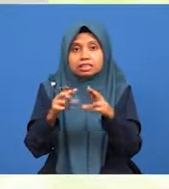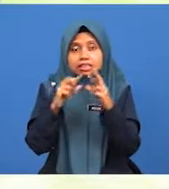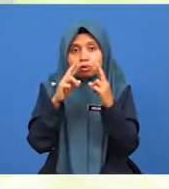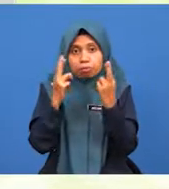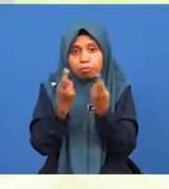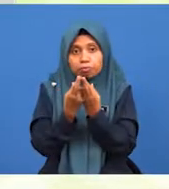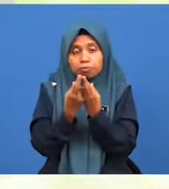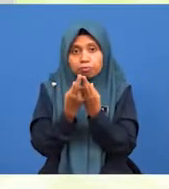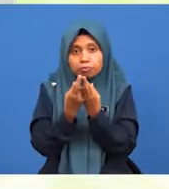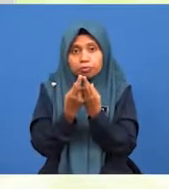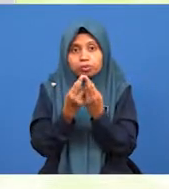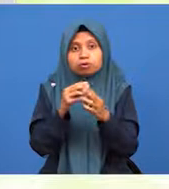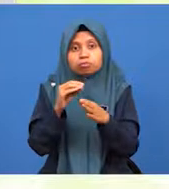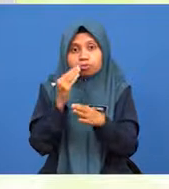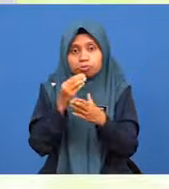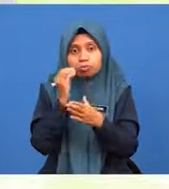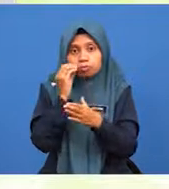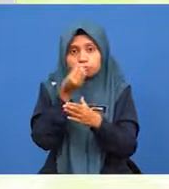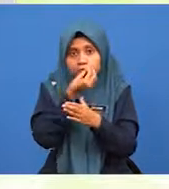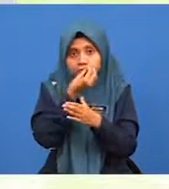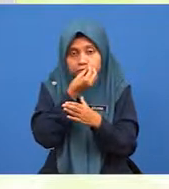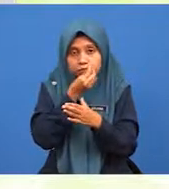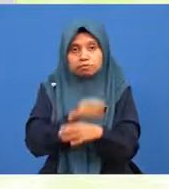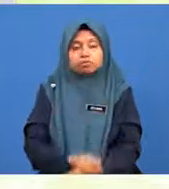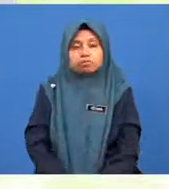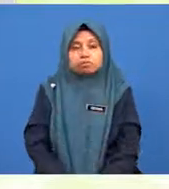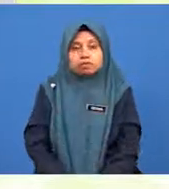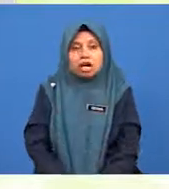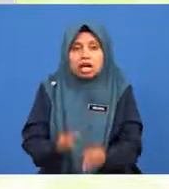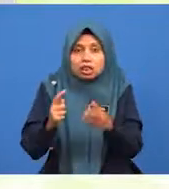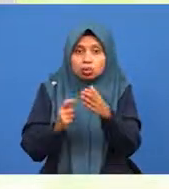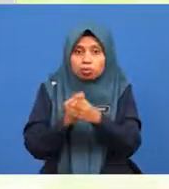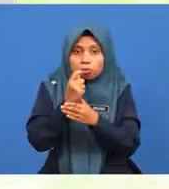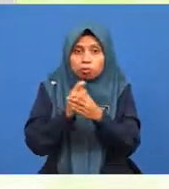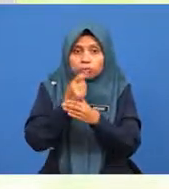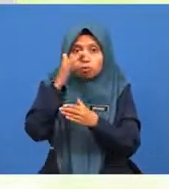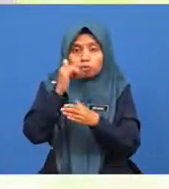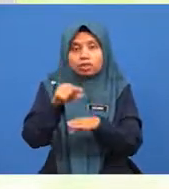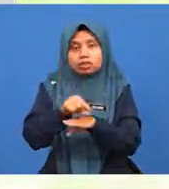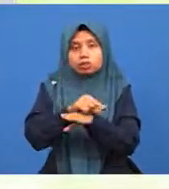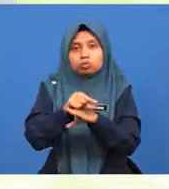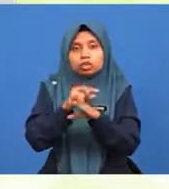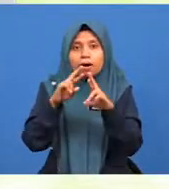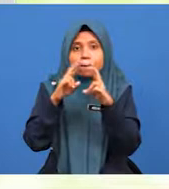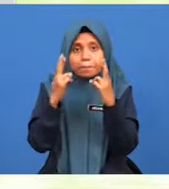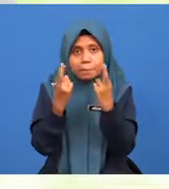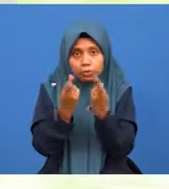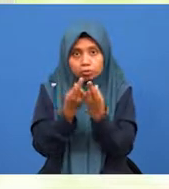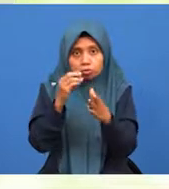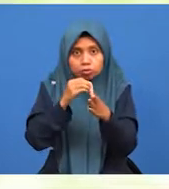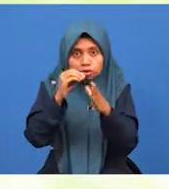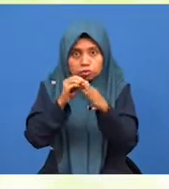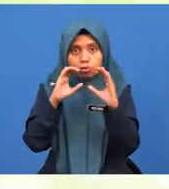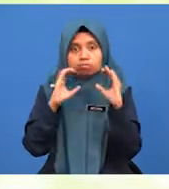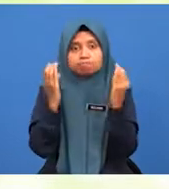Murid-murid, penjodoh bilangan rumpun digunakan untuk tumbuh-tumbuhan yang tumbuh berumpun atau berkumpul.